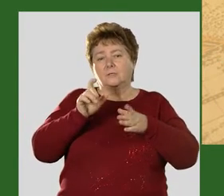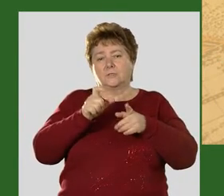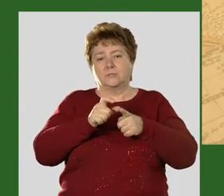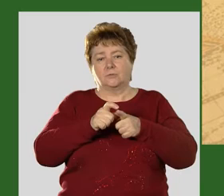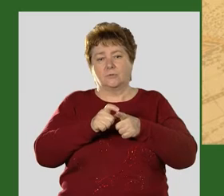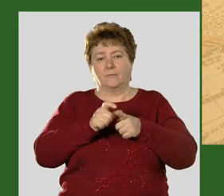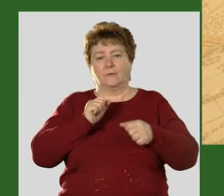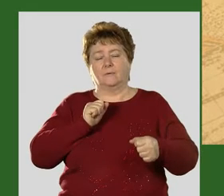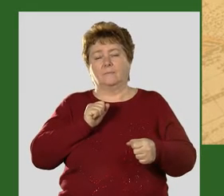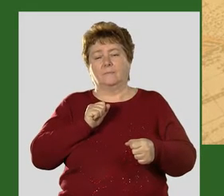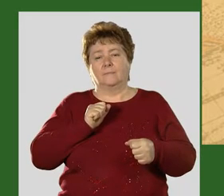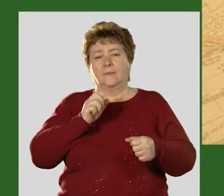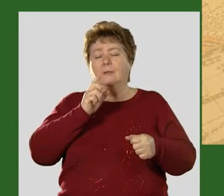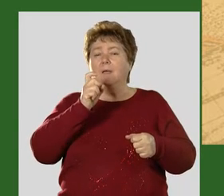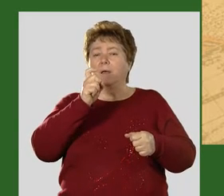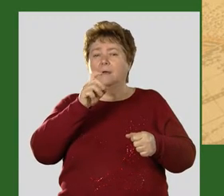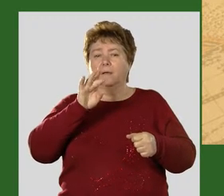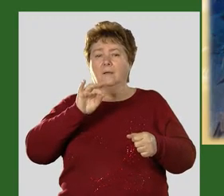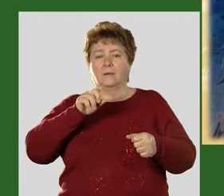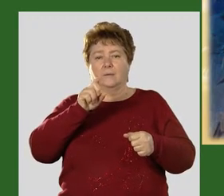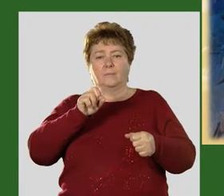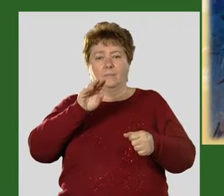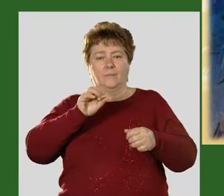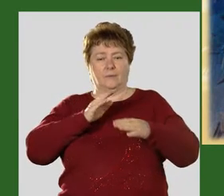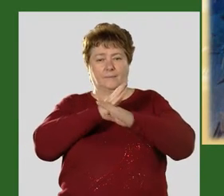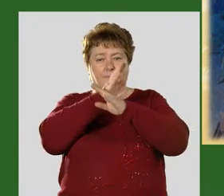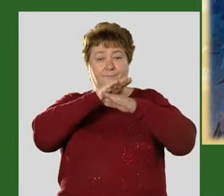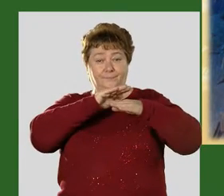Лишнее слово – хребет.